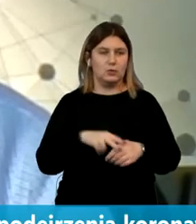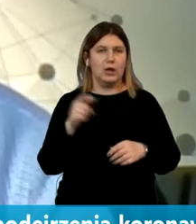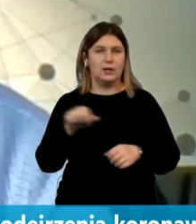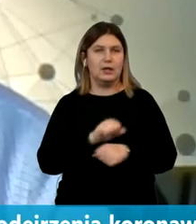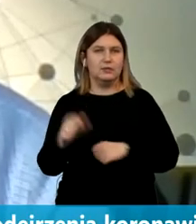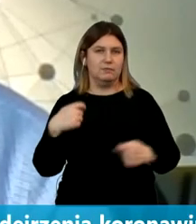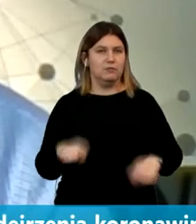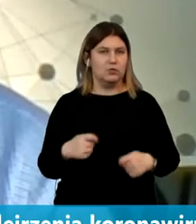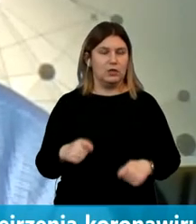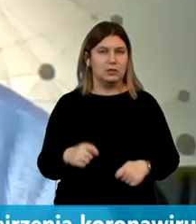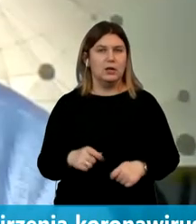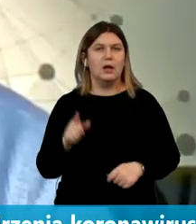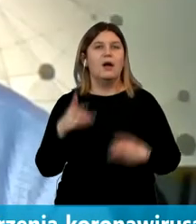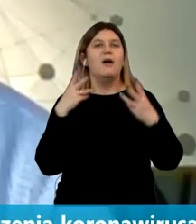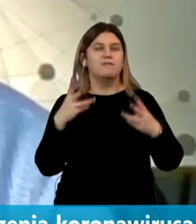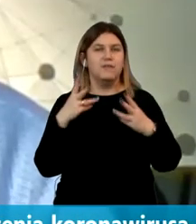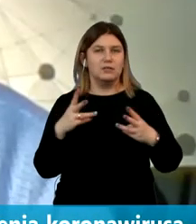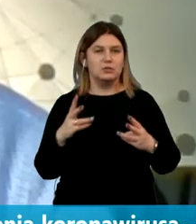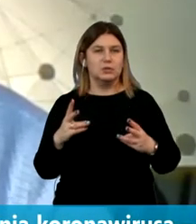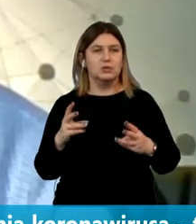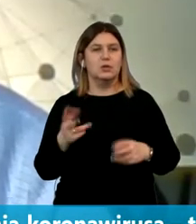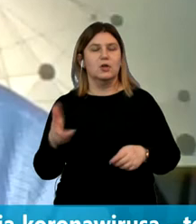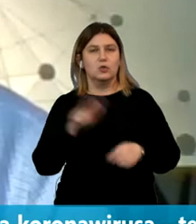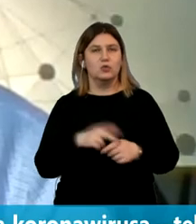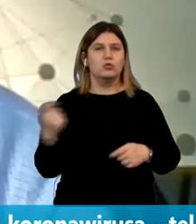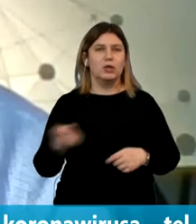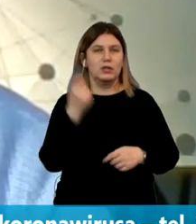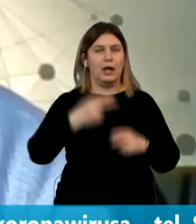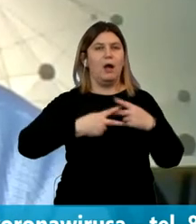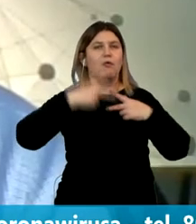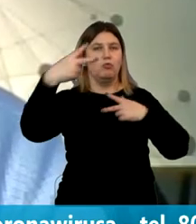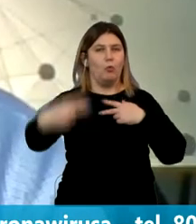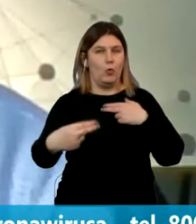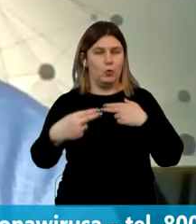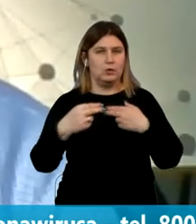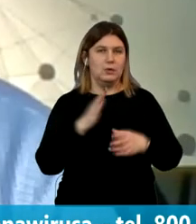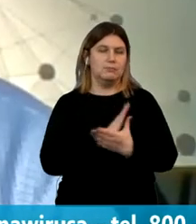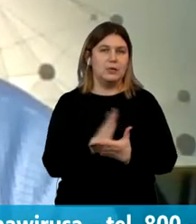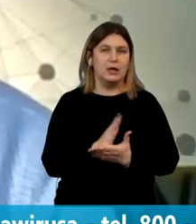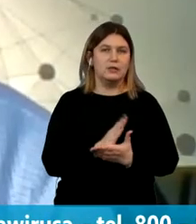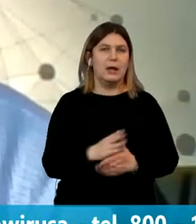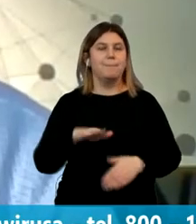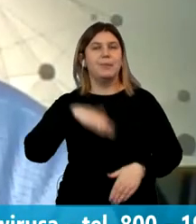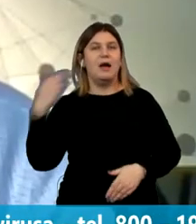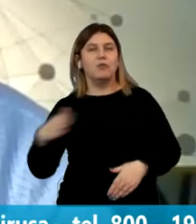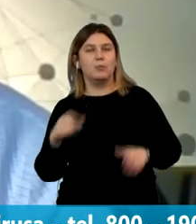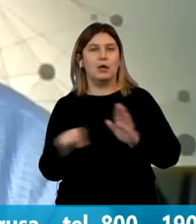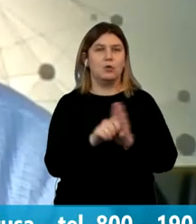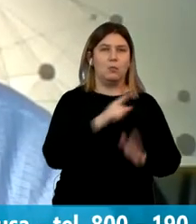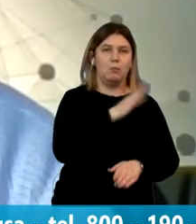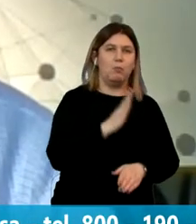będzie taki ważny skok dla tych, którzy przemieszczają się na nieco dłuższych odcinkach, tak, między szczególnie prawym brzegiem a północą